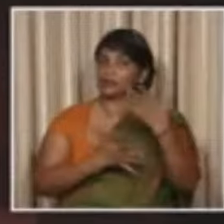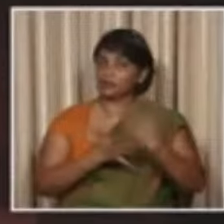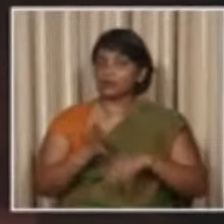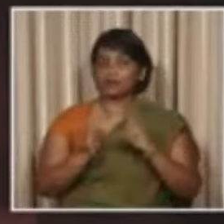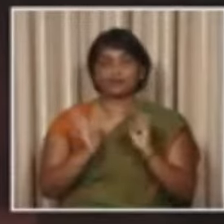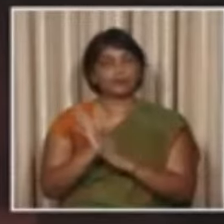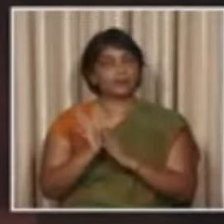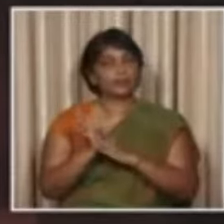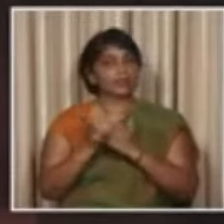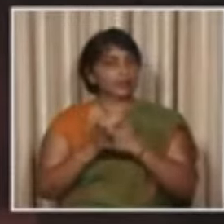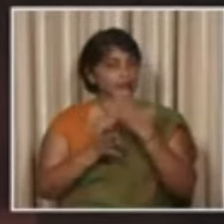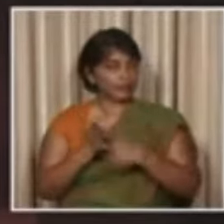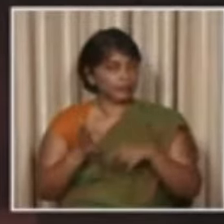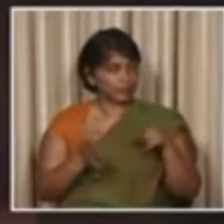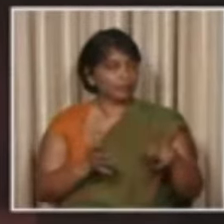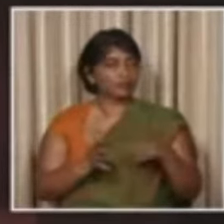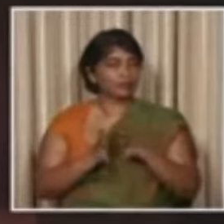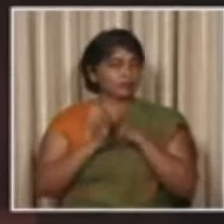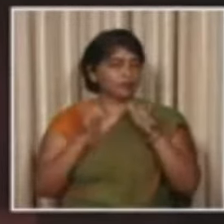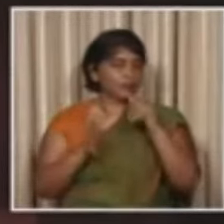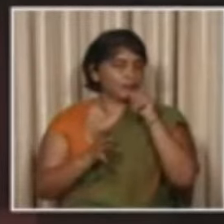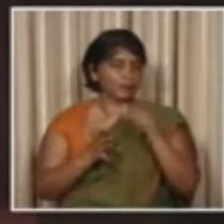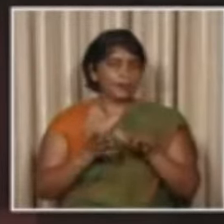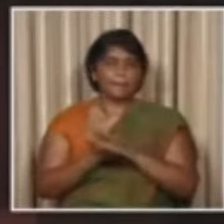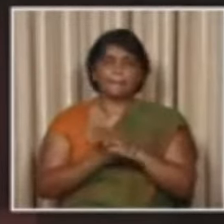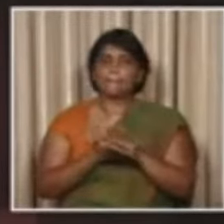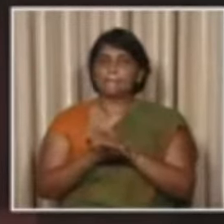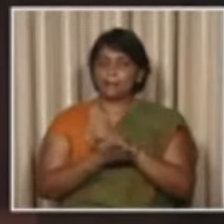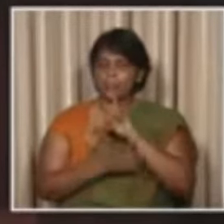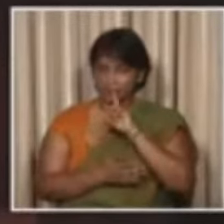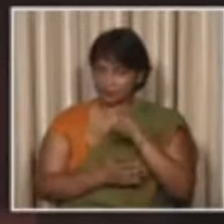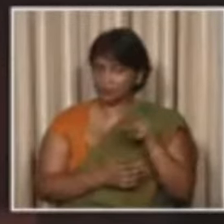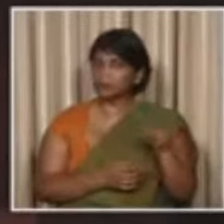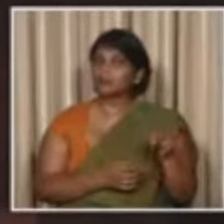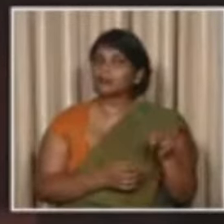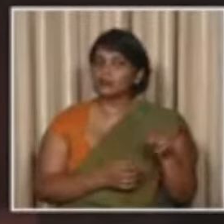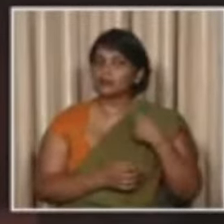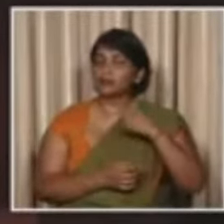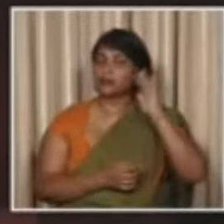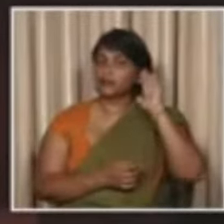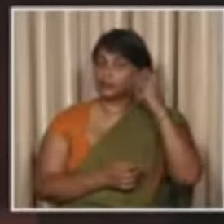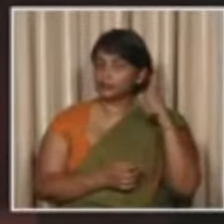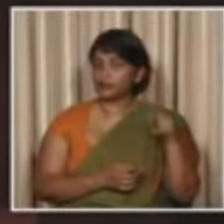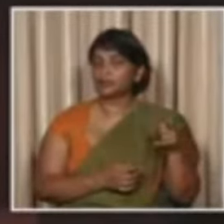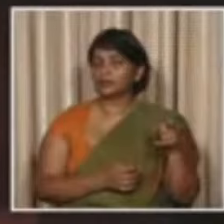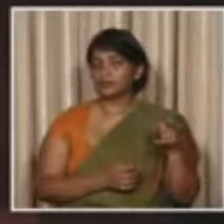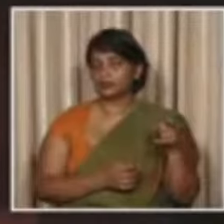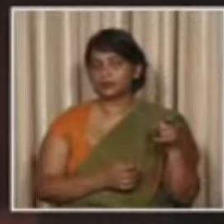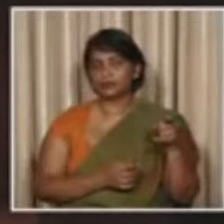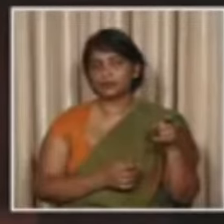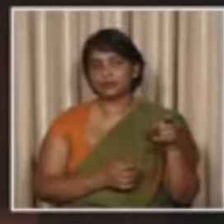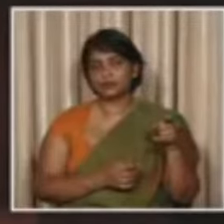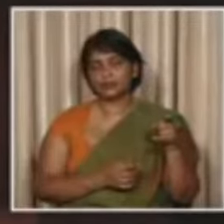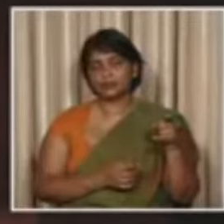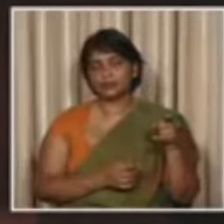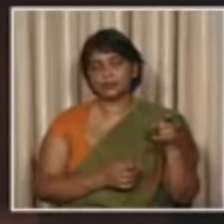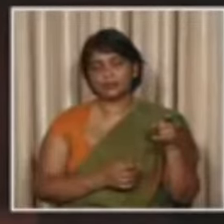තුළ බොහොම පැහැදිලිව සඳහන් වෙනවා විශේෂයෙන්ම